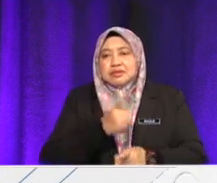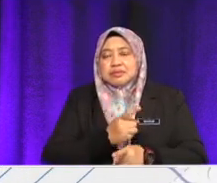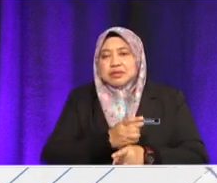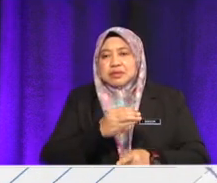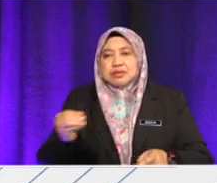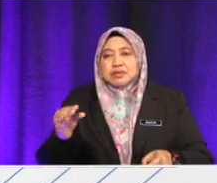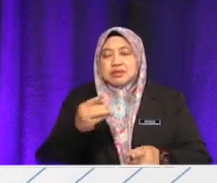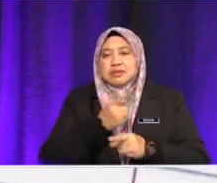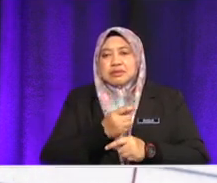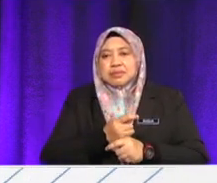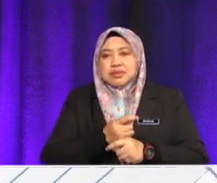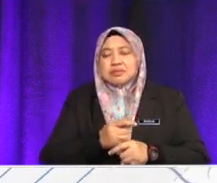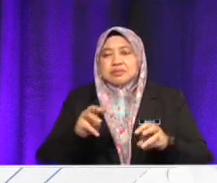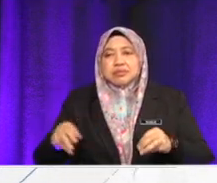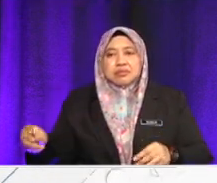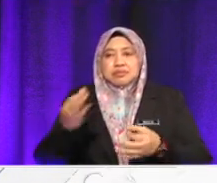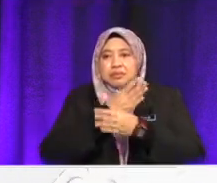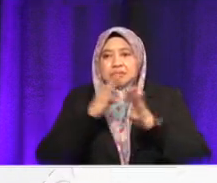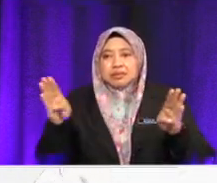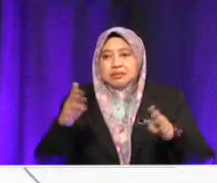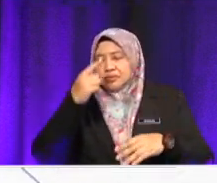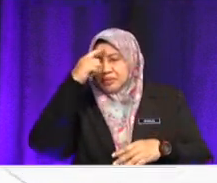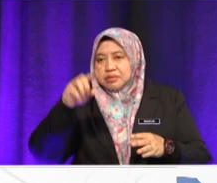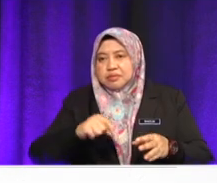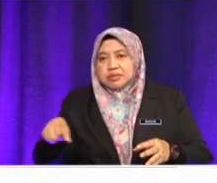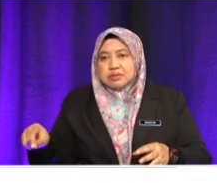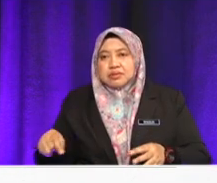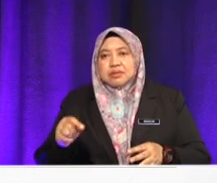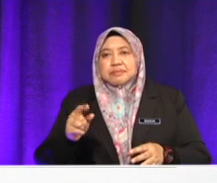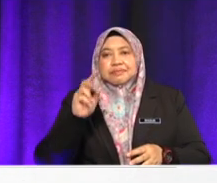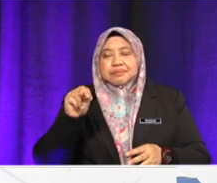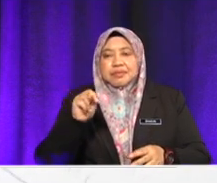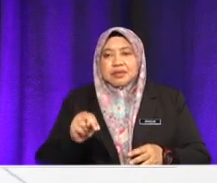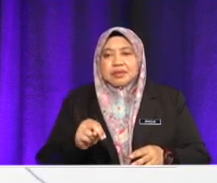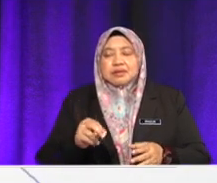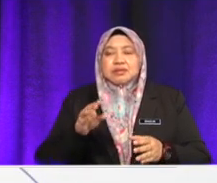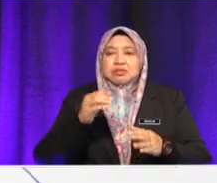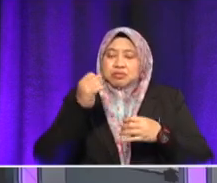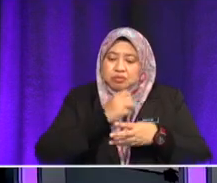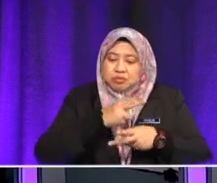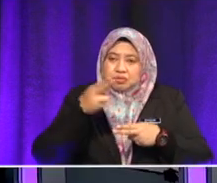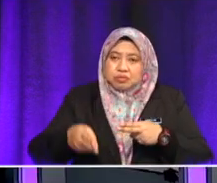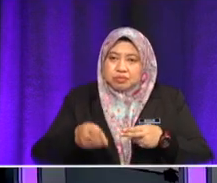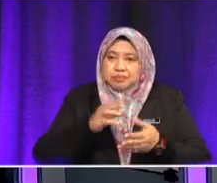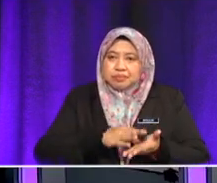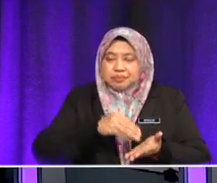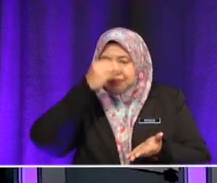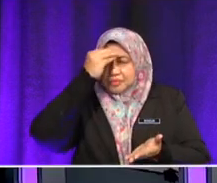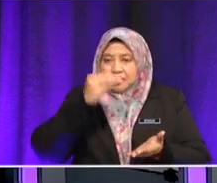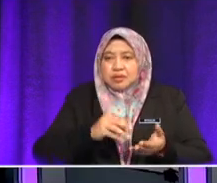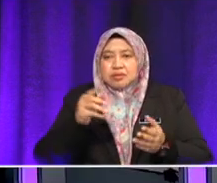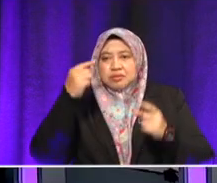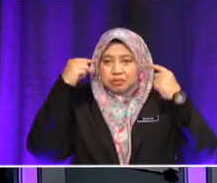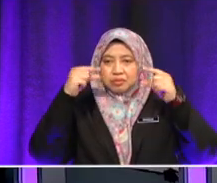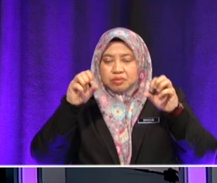jadi murid bebas untuk menulis jadi nanti pada ujung pembelajaran kita akan lihat guru boleh